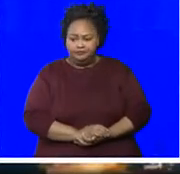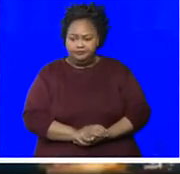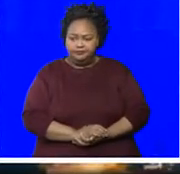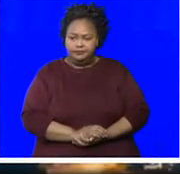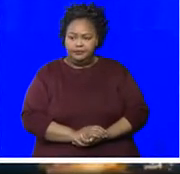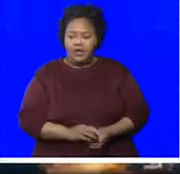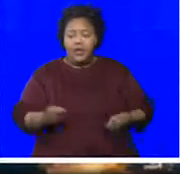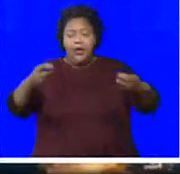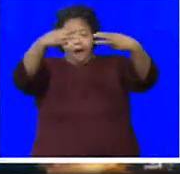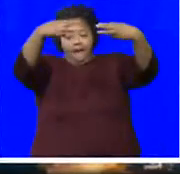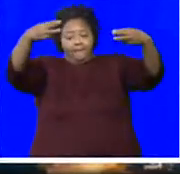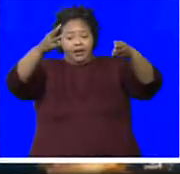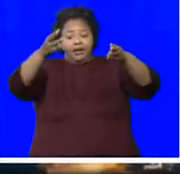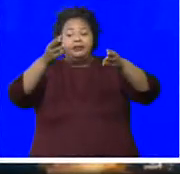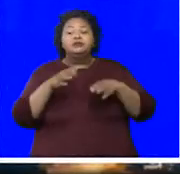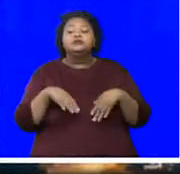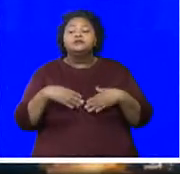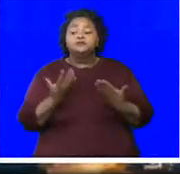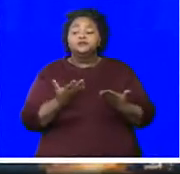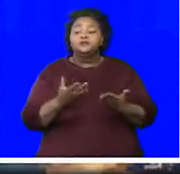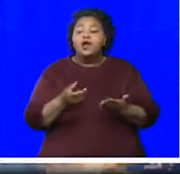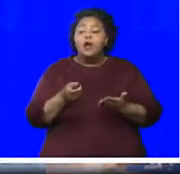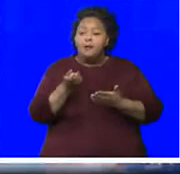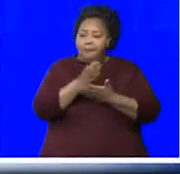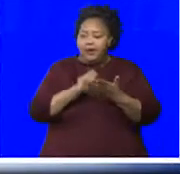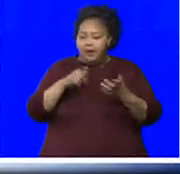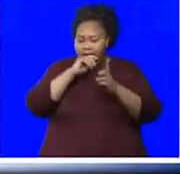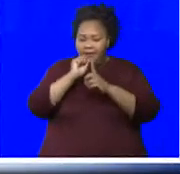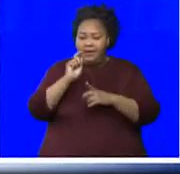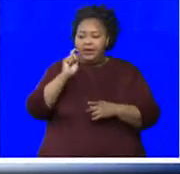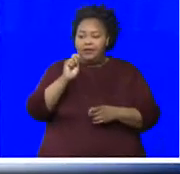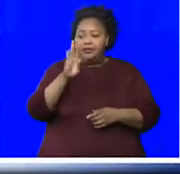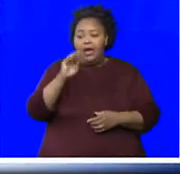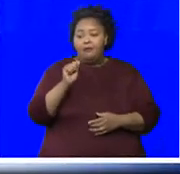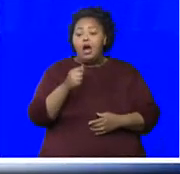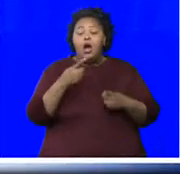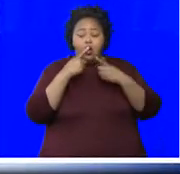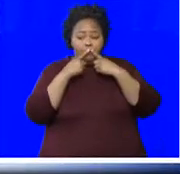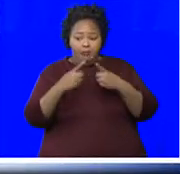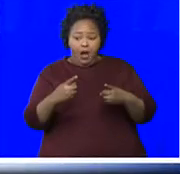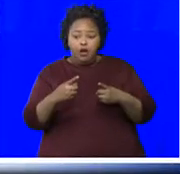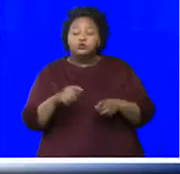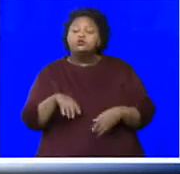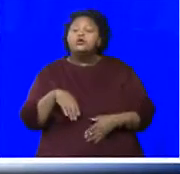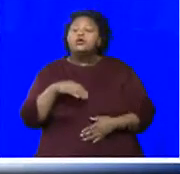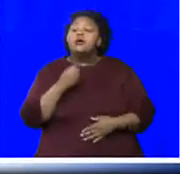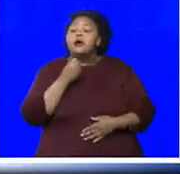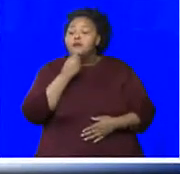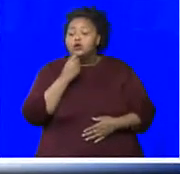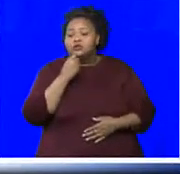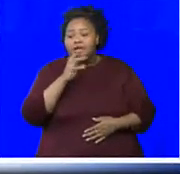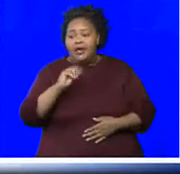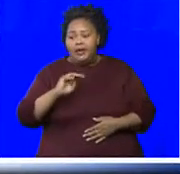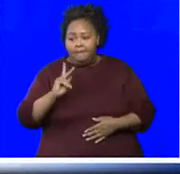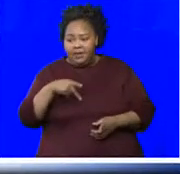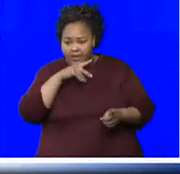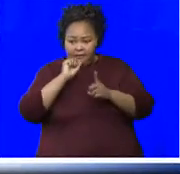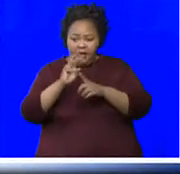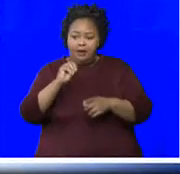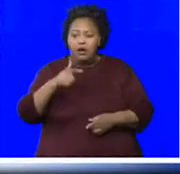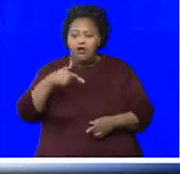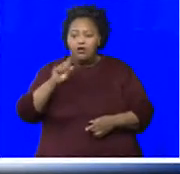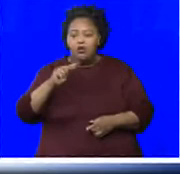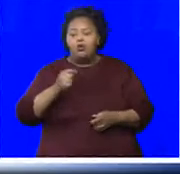Mabalane wePhalamende Benedict Xaba wathi sasive ukuthi ilunga lePhalamende lenkundla yaseMotshwane Robert Magongo nalelo lenkundla